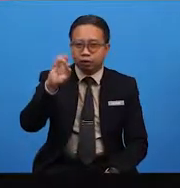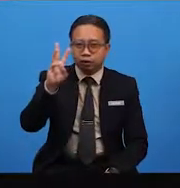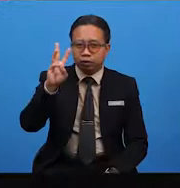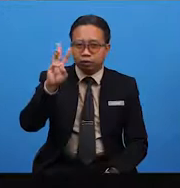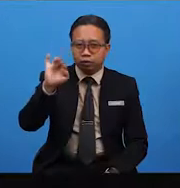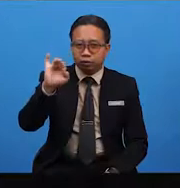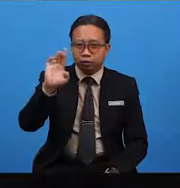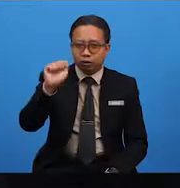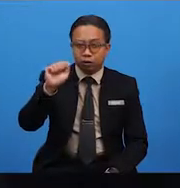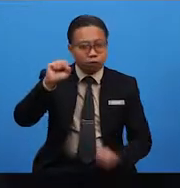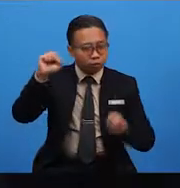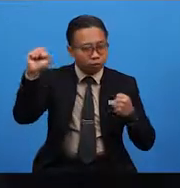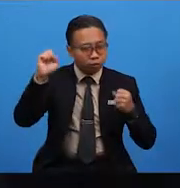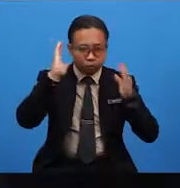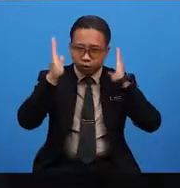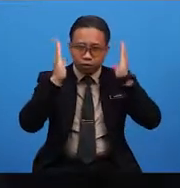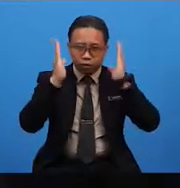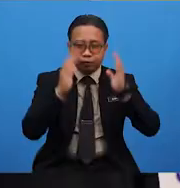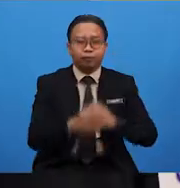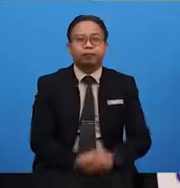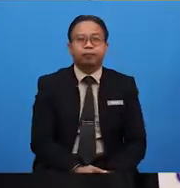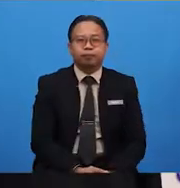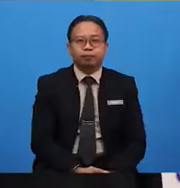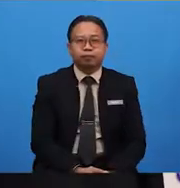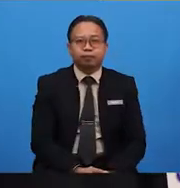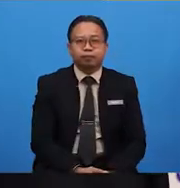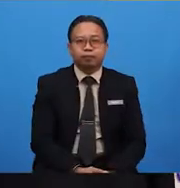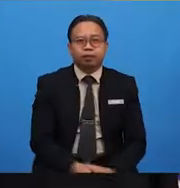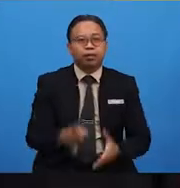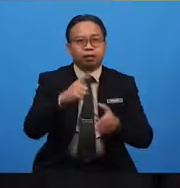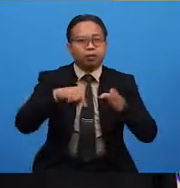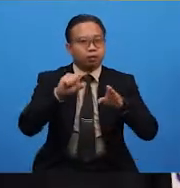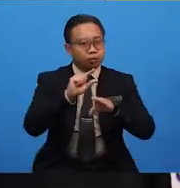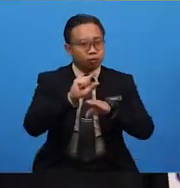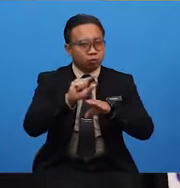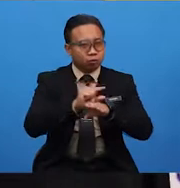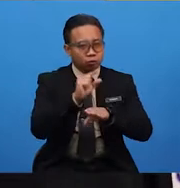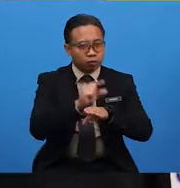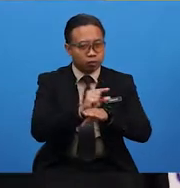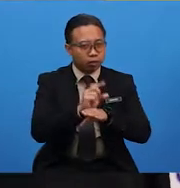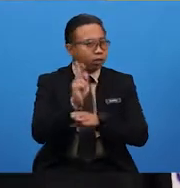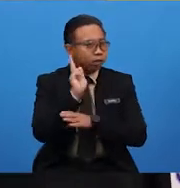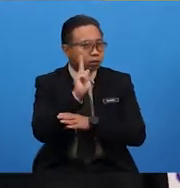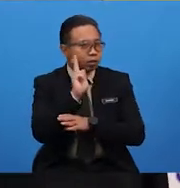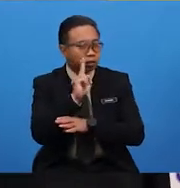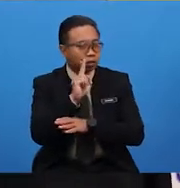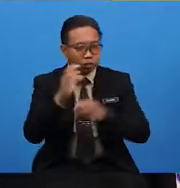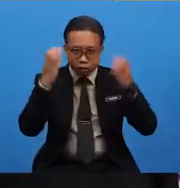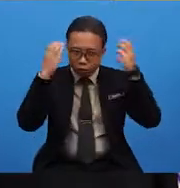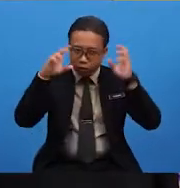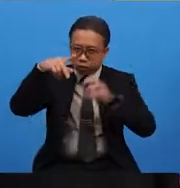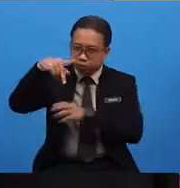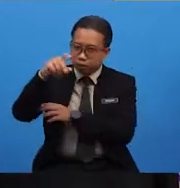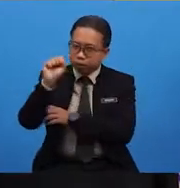superhero Malaysia Launcher Apa guna DJ adek kakak yang juga cukup